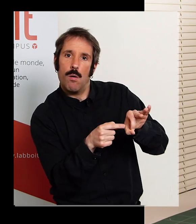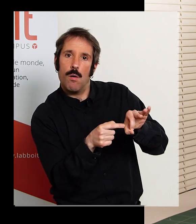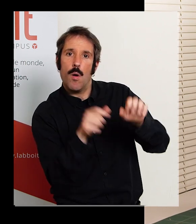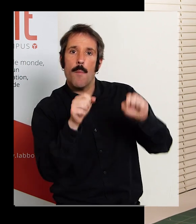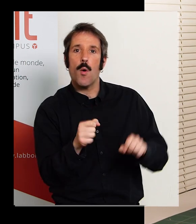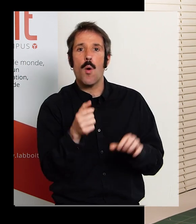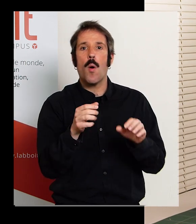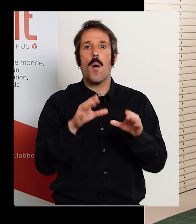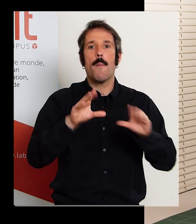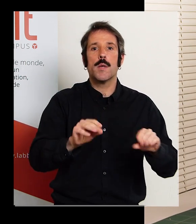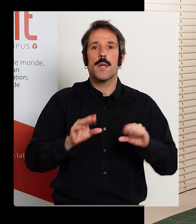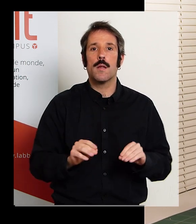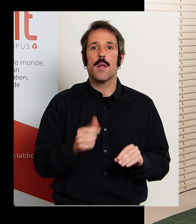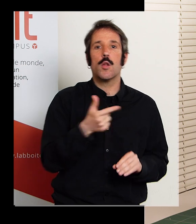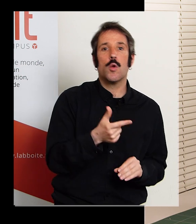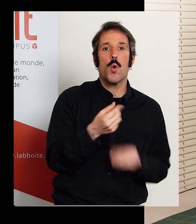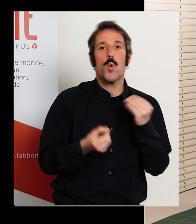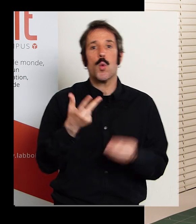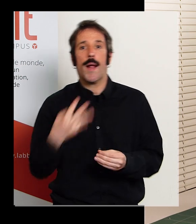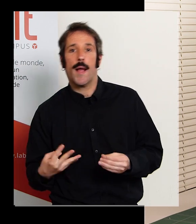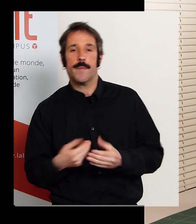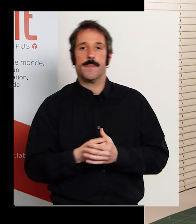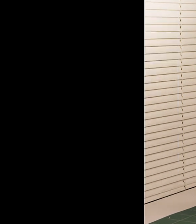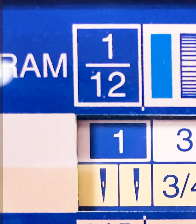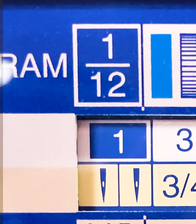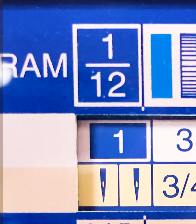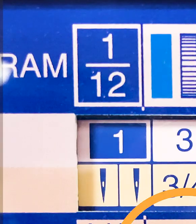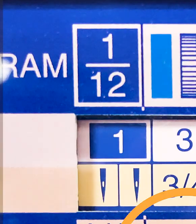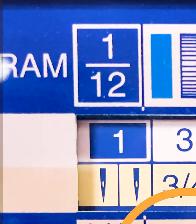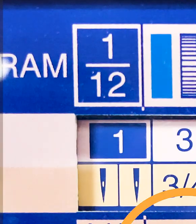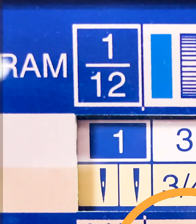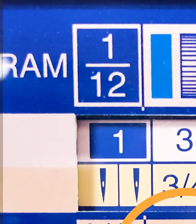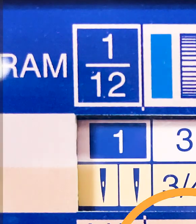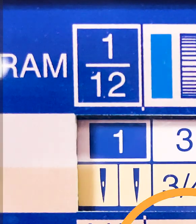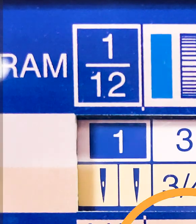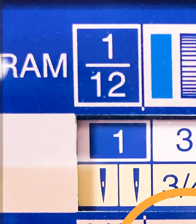anneau, il peut se mettre en 2 positions, 2 ou 3 quarts.